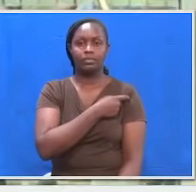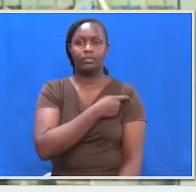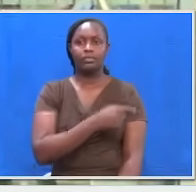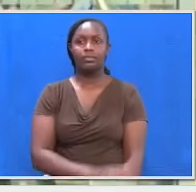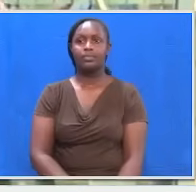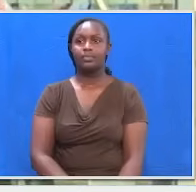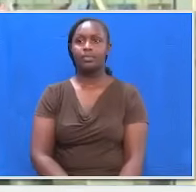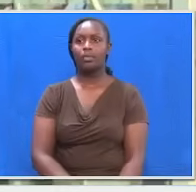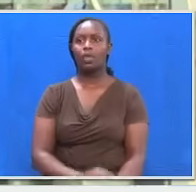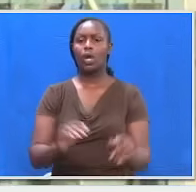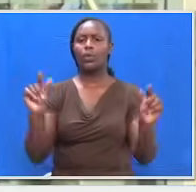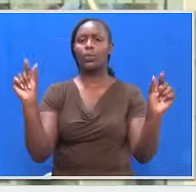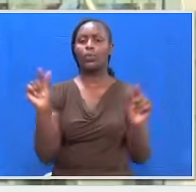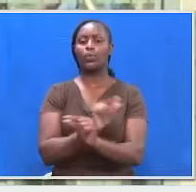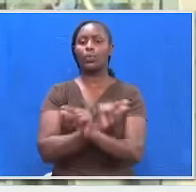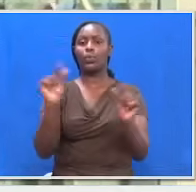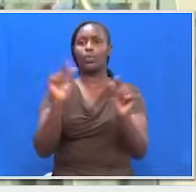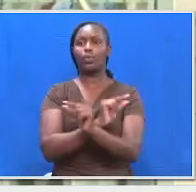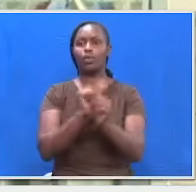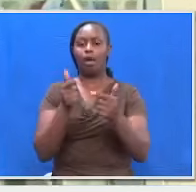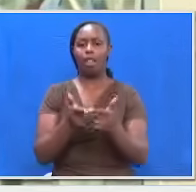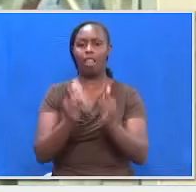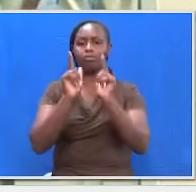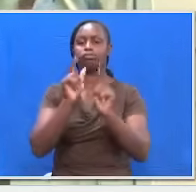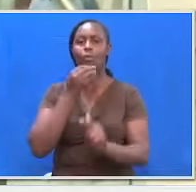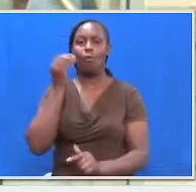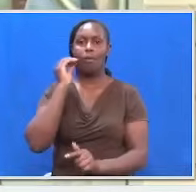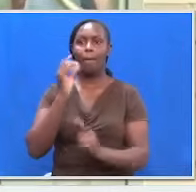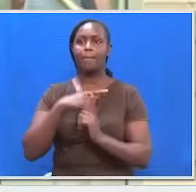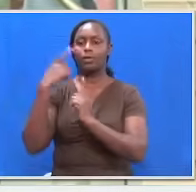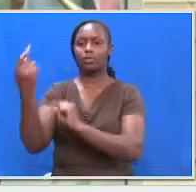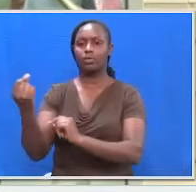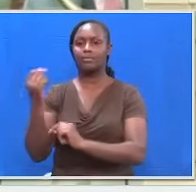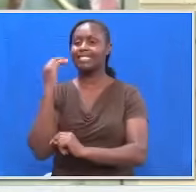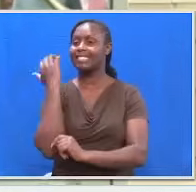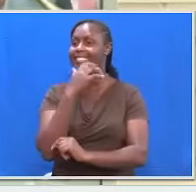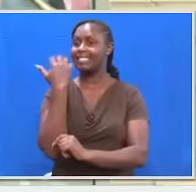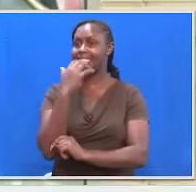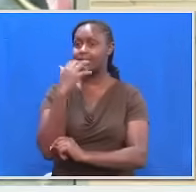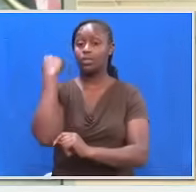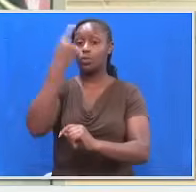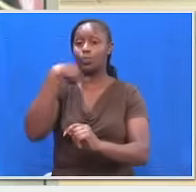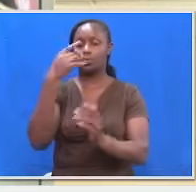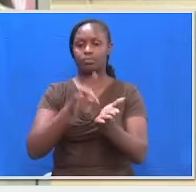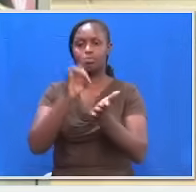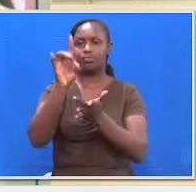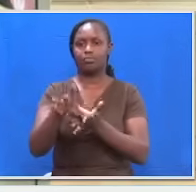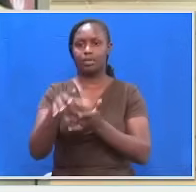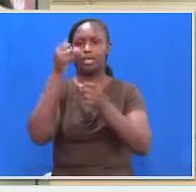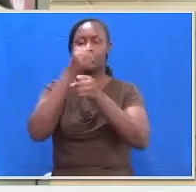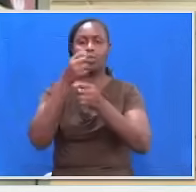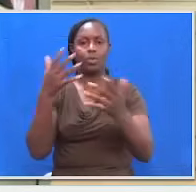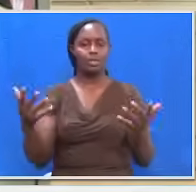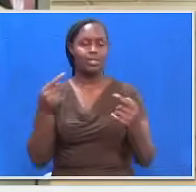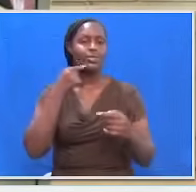Pindi tu alipopata idhini ya kuondoka hospitalini, cha kwanza alichokifanya naibu rais aliyebanduliwa Rigathi Gachagua ni kupasua mbarika